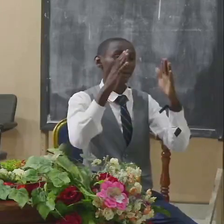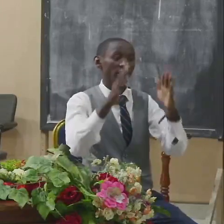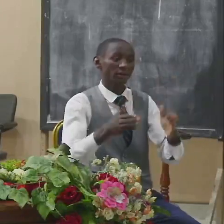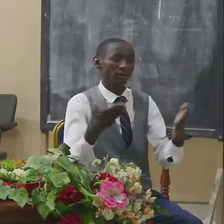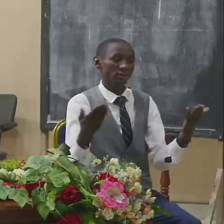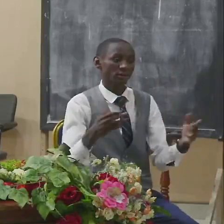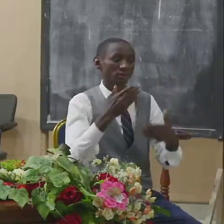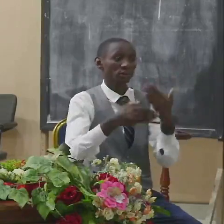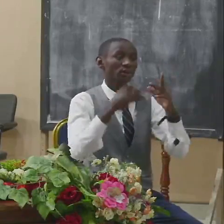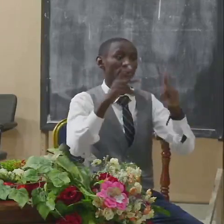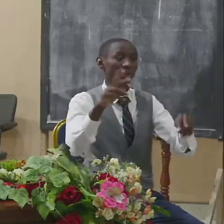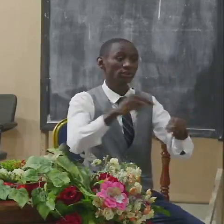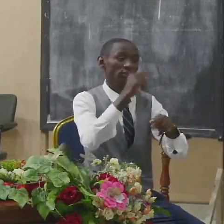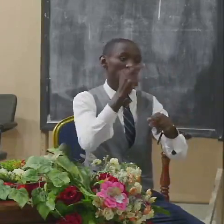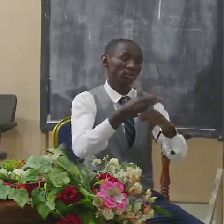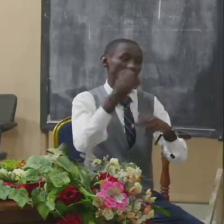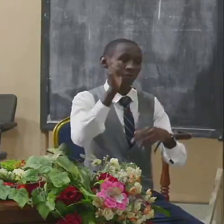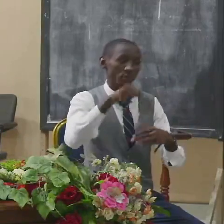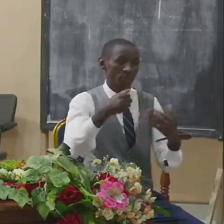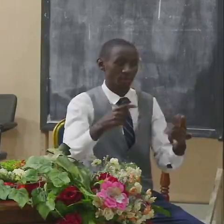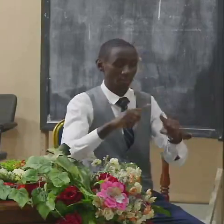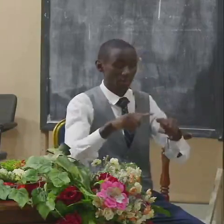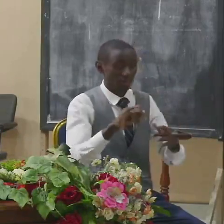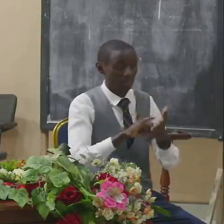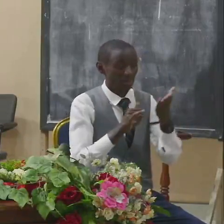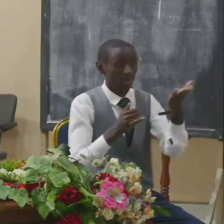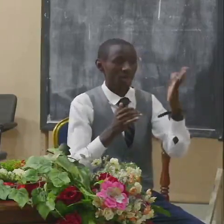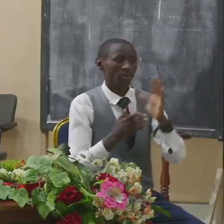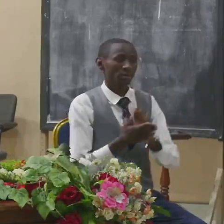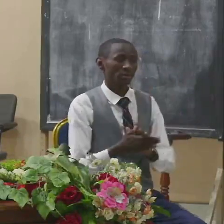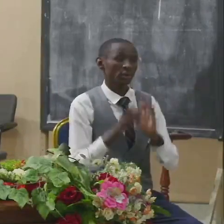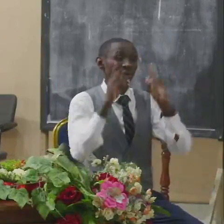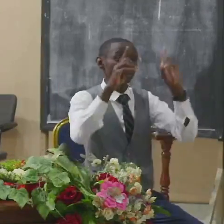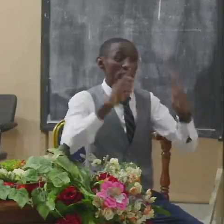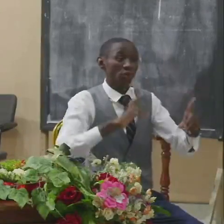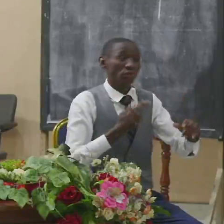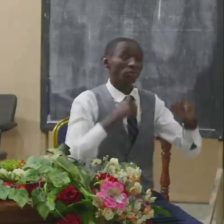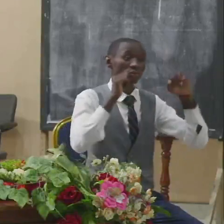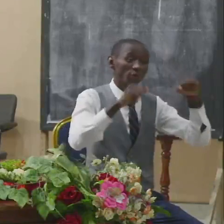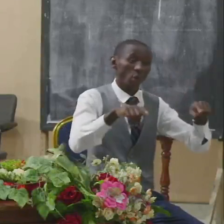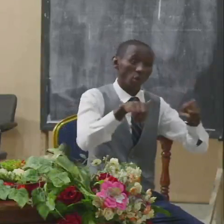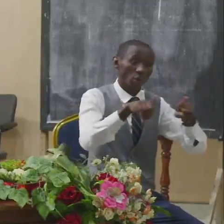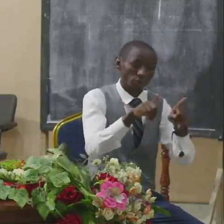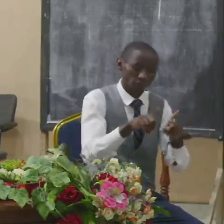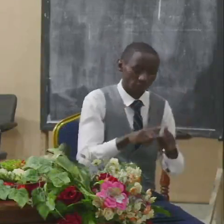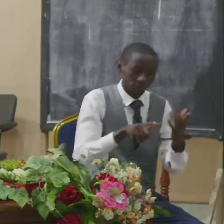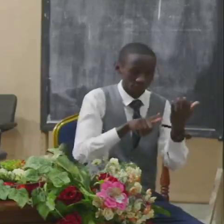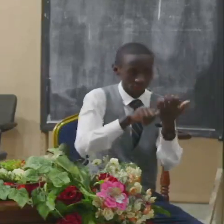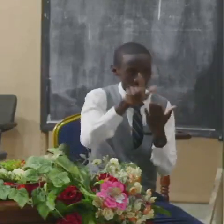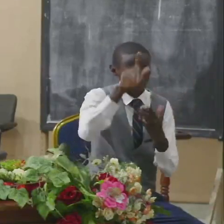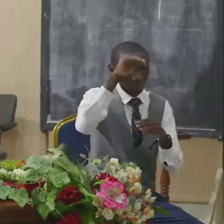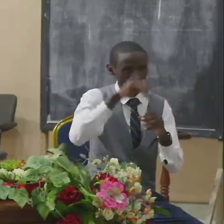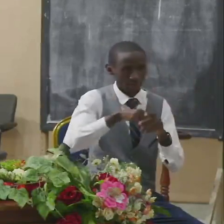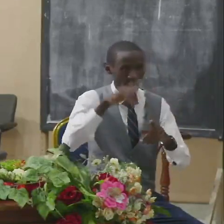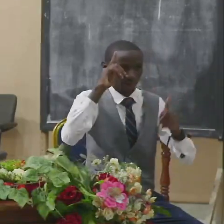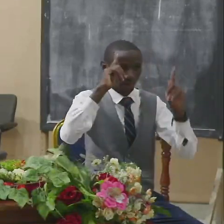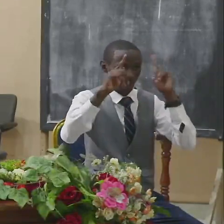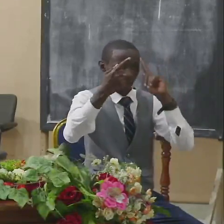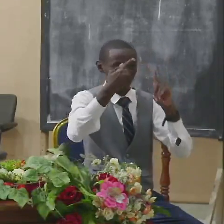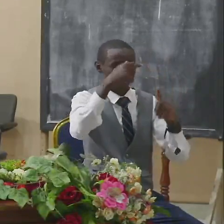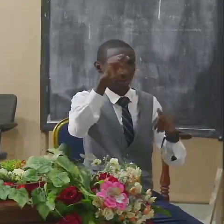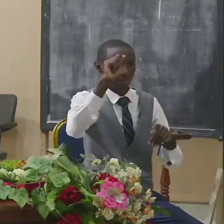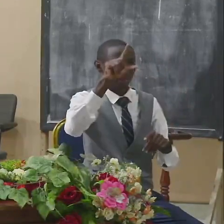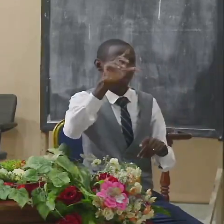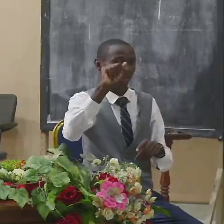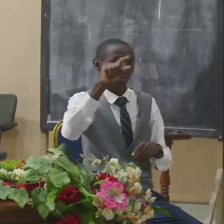mais c'est ça. Donc nous pouvons aussi lire tunaweza kusoma vile vile dans Galates katika wa